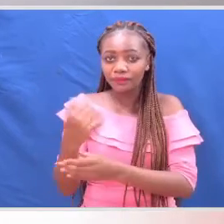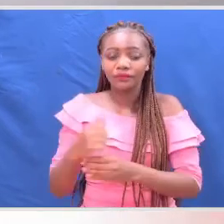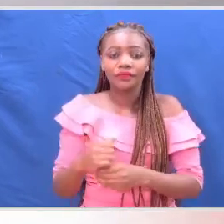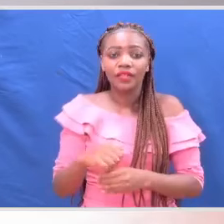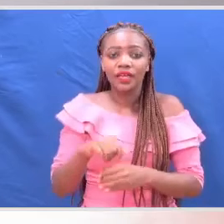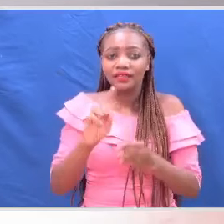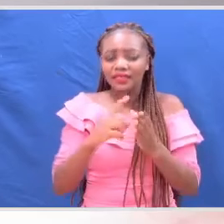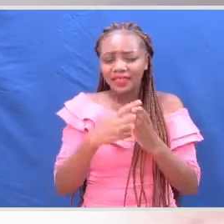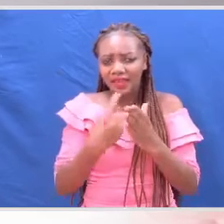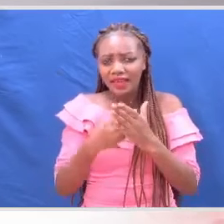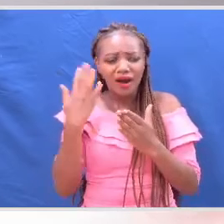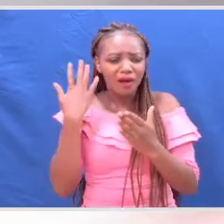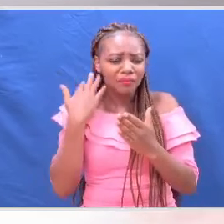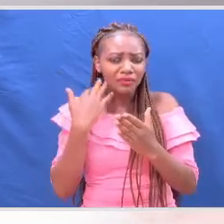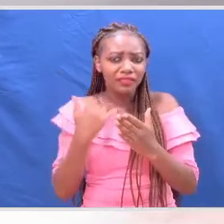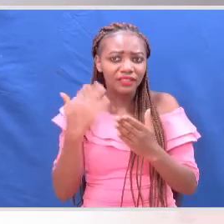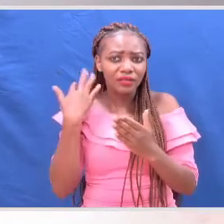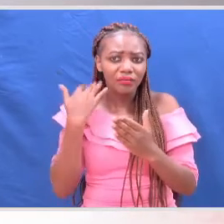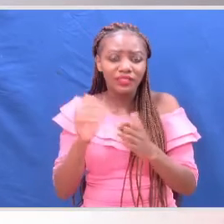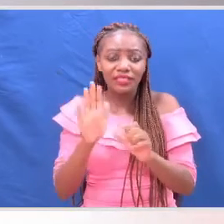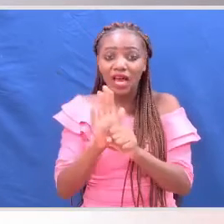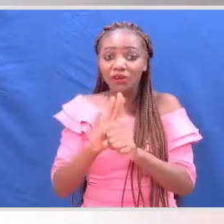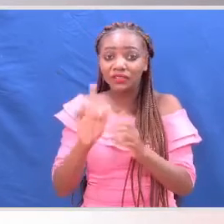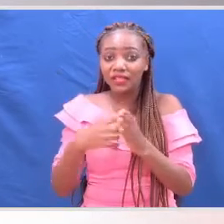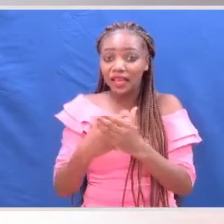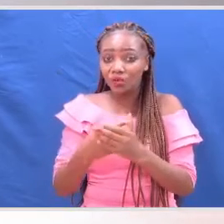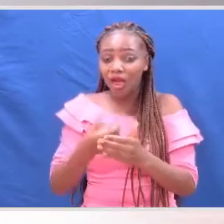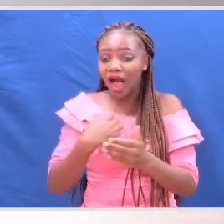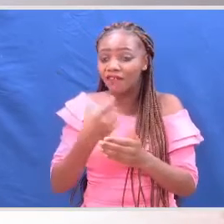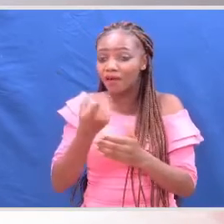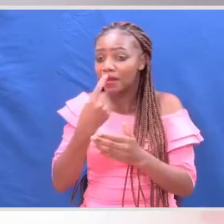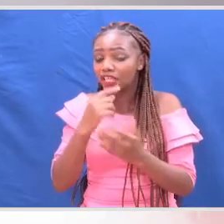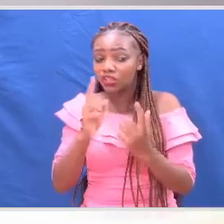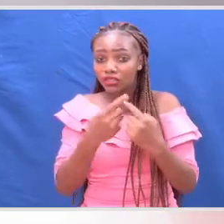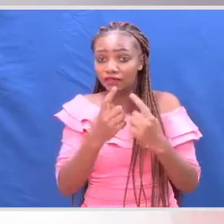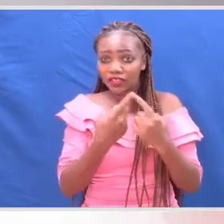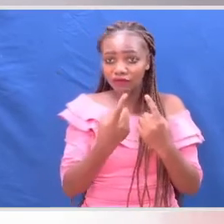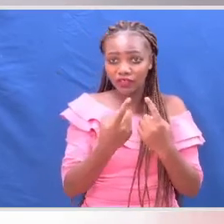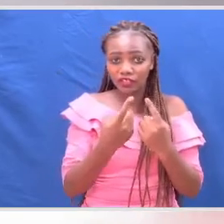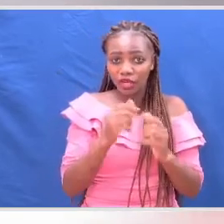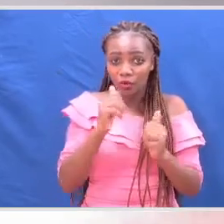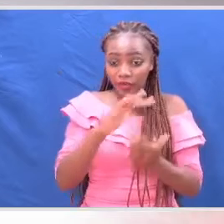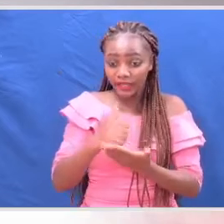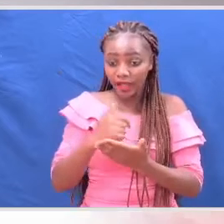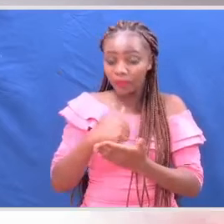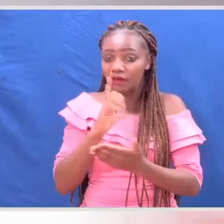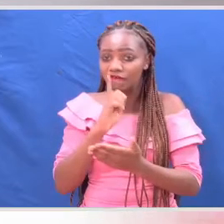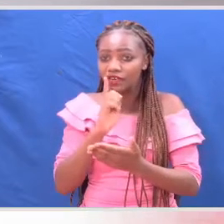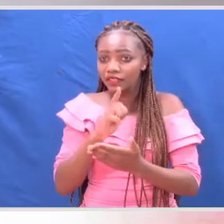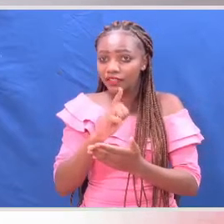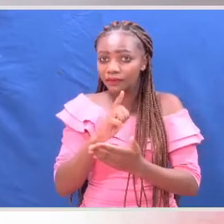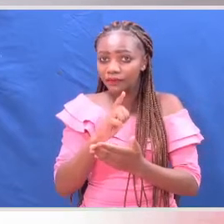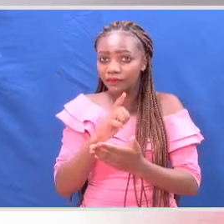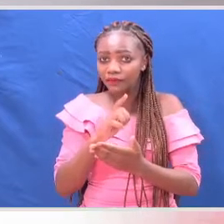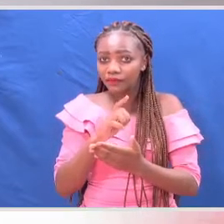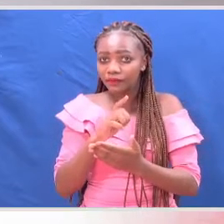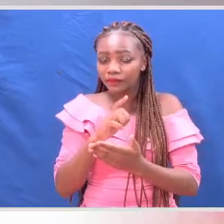bleeding. We gave him the painkiller antibiotics. By assisted the doctor who was in call. We stitched and